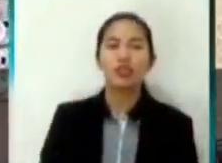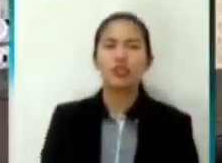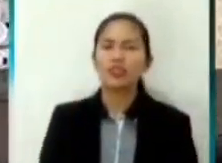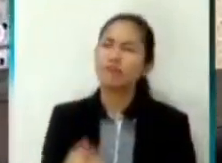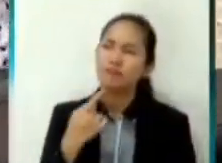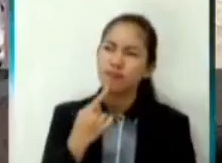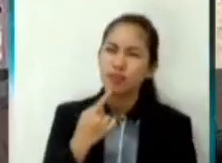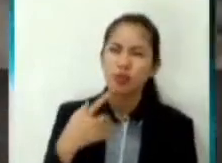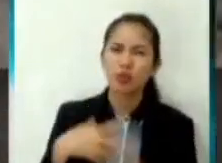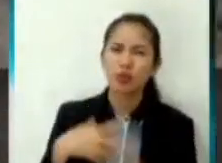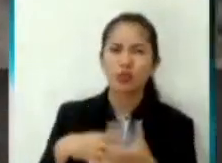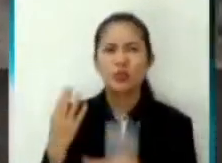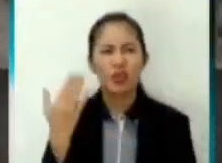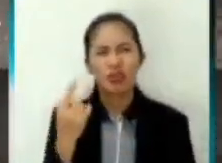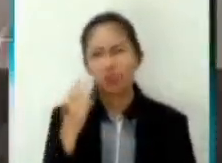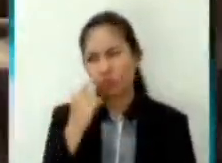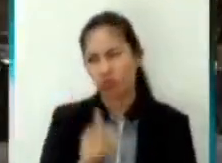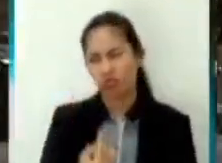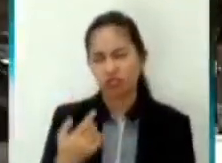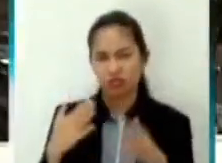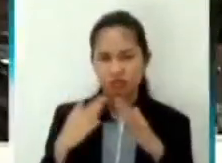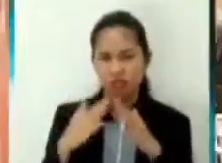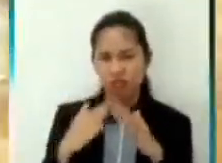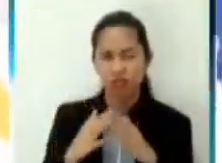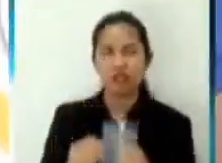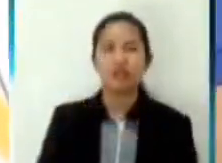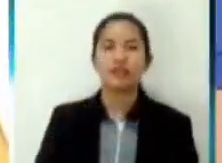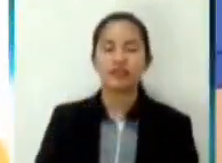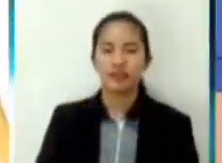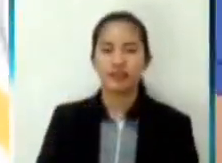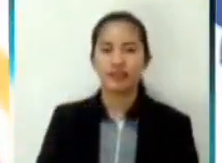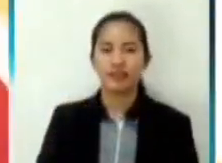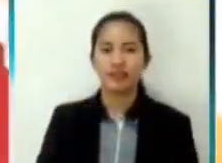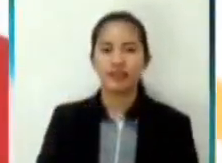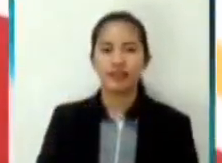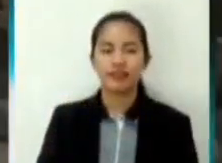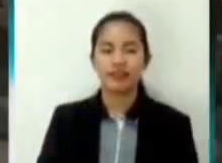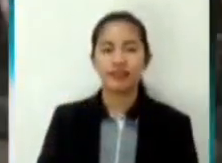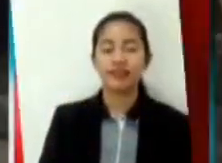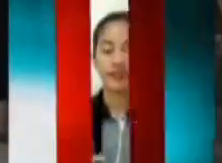po minsan sa bahay. Maki Pulido, Chino Gaston, James Agustin, GMA News.